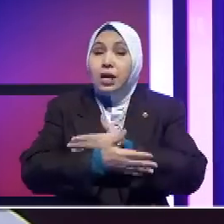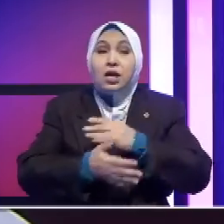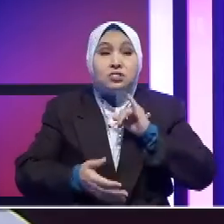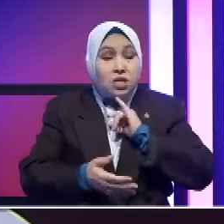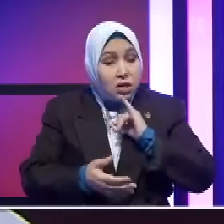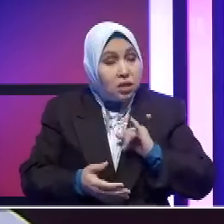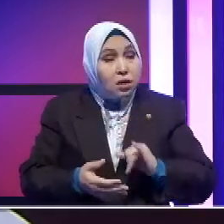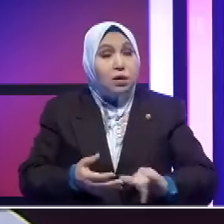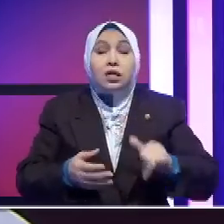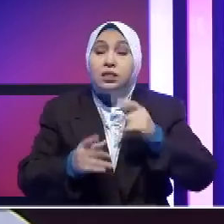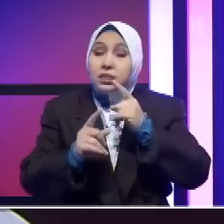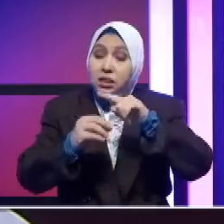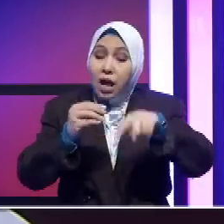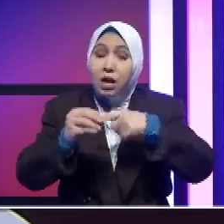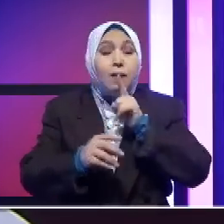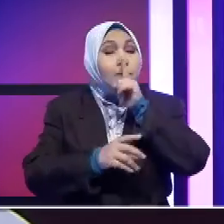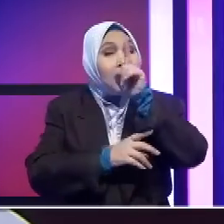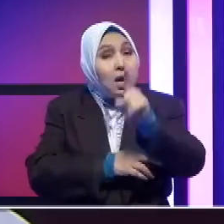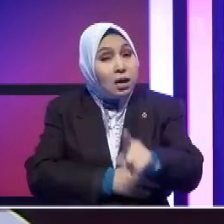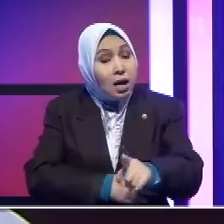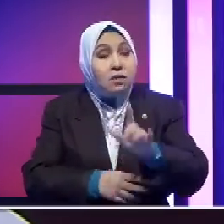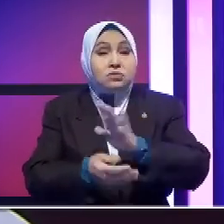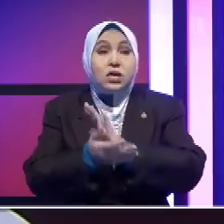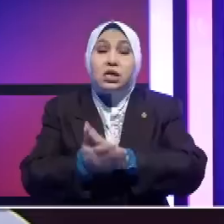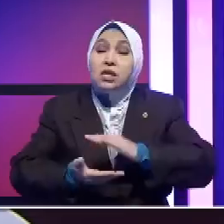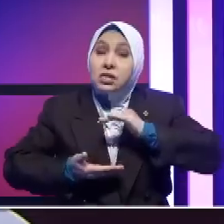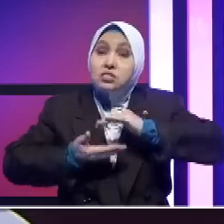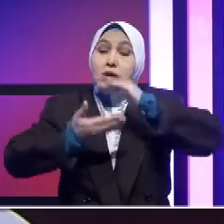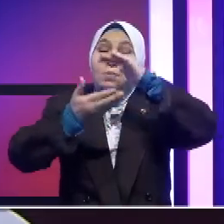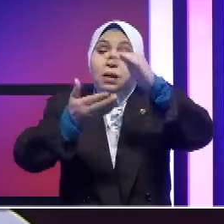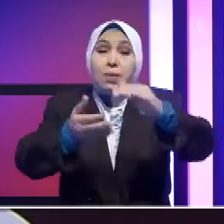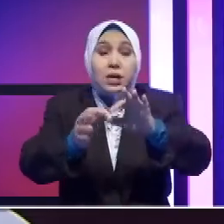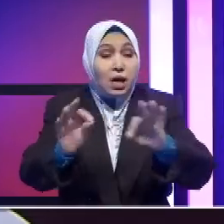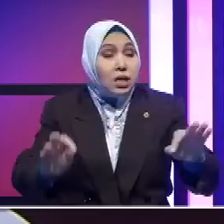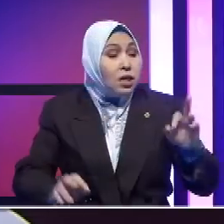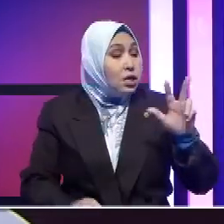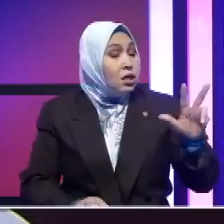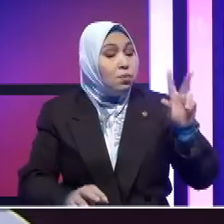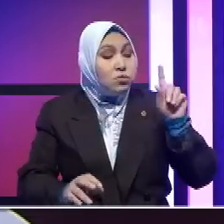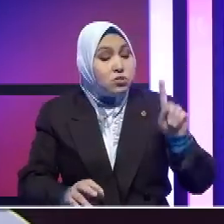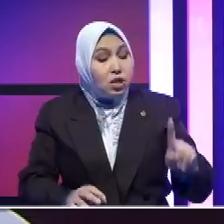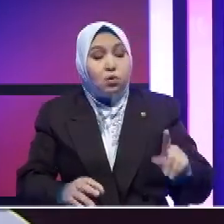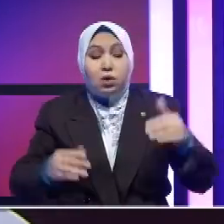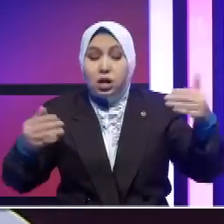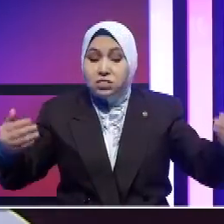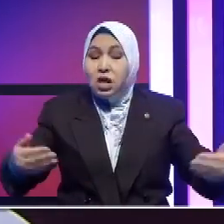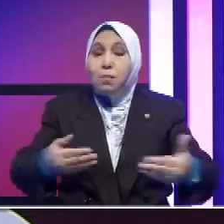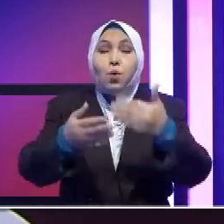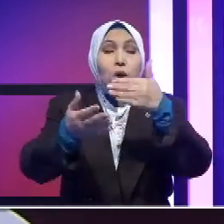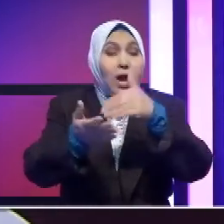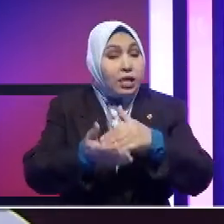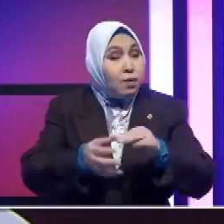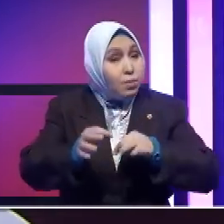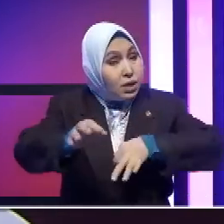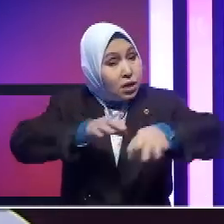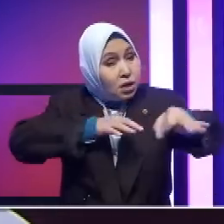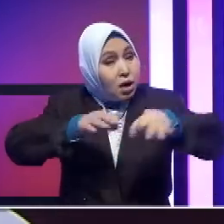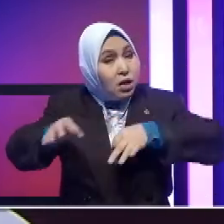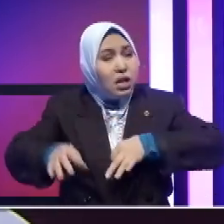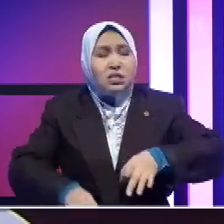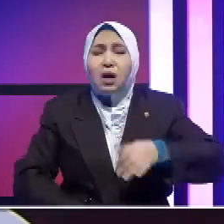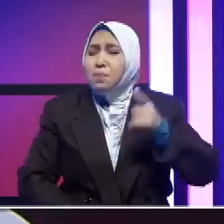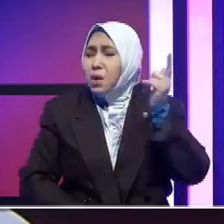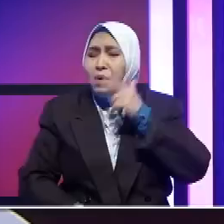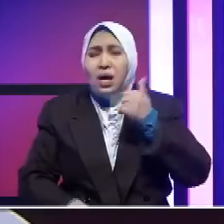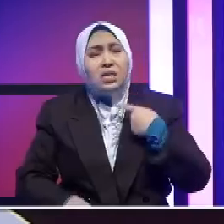kepada kebenaran. Dan ini disampaikan pada ayat 31, ya, beliau menyambung lagi penerangan yang tak naklah kita ni